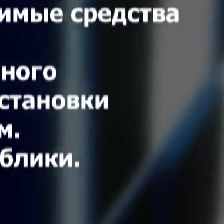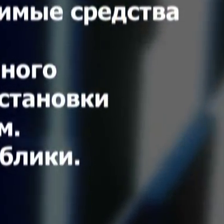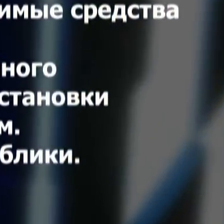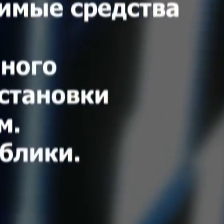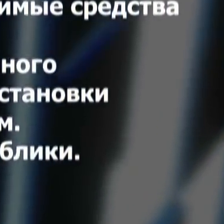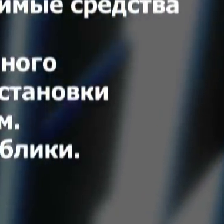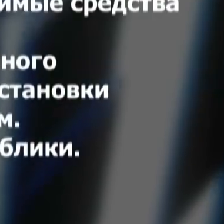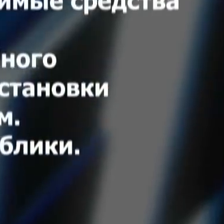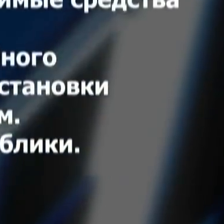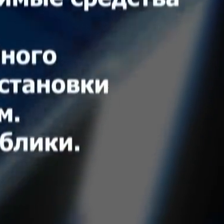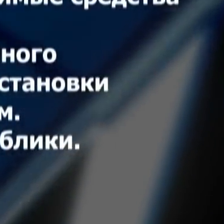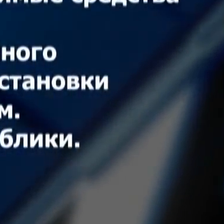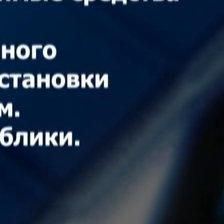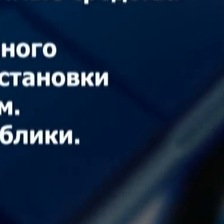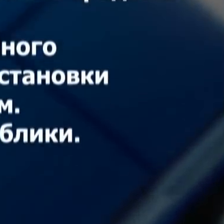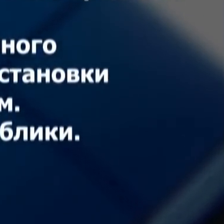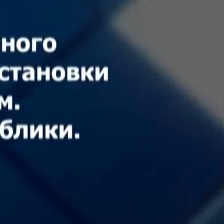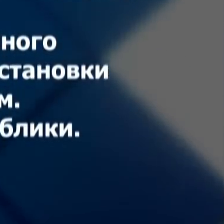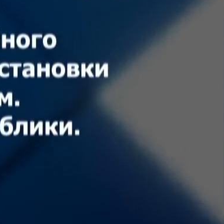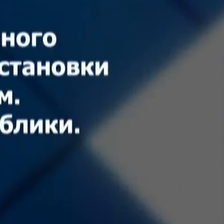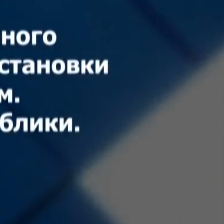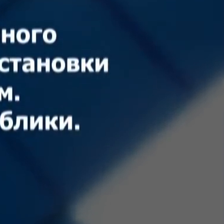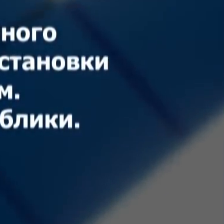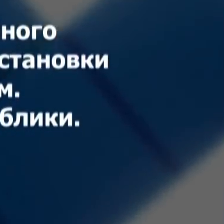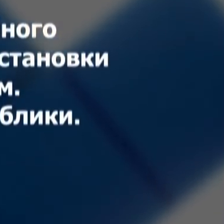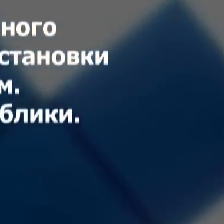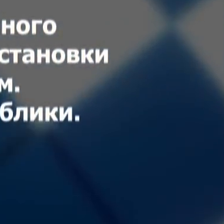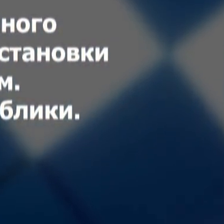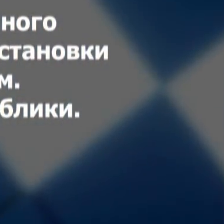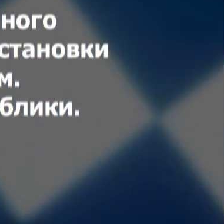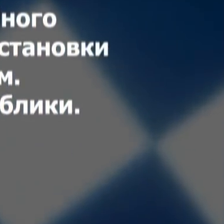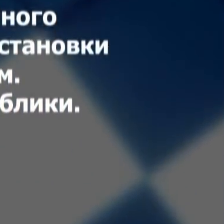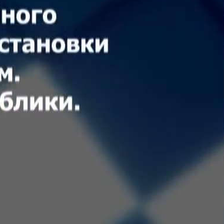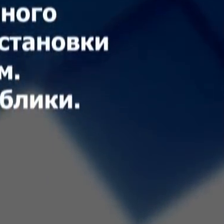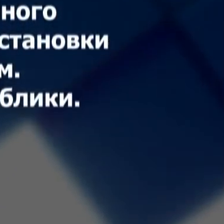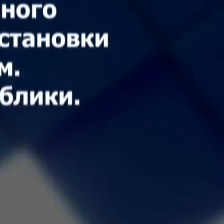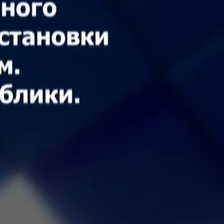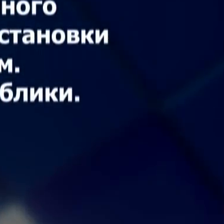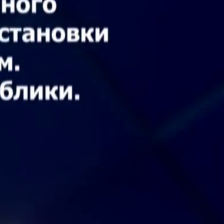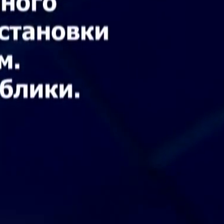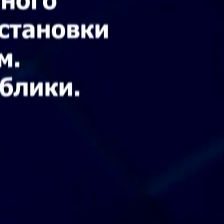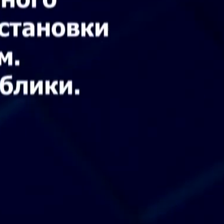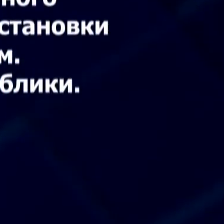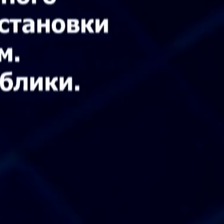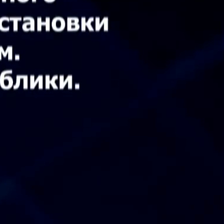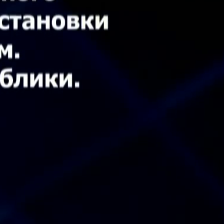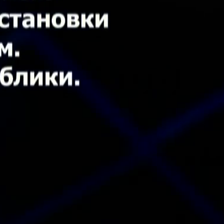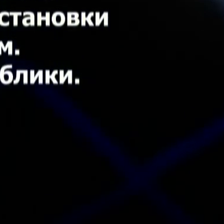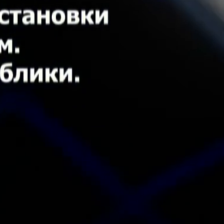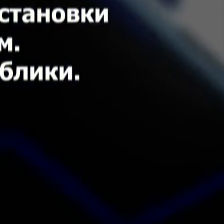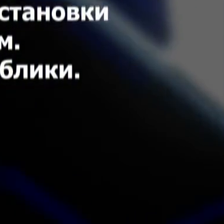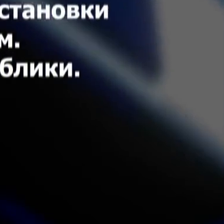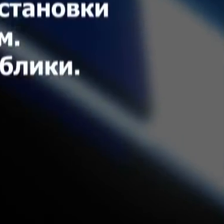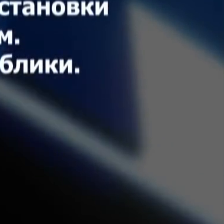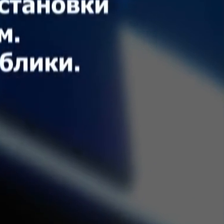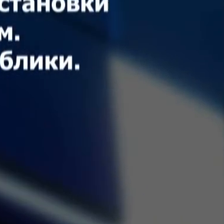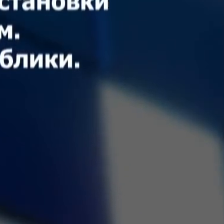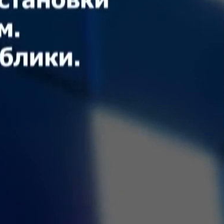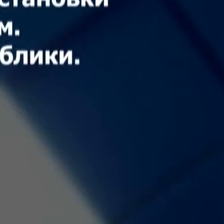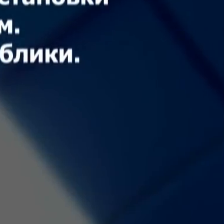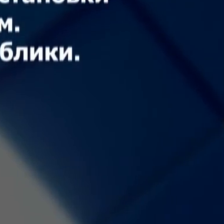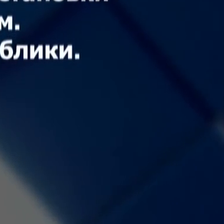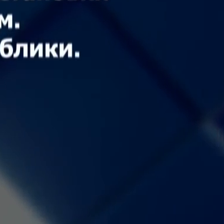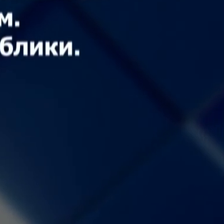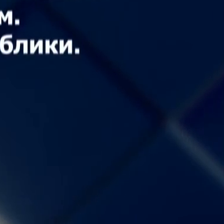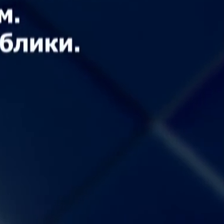Обеспечить надзор за соблюдением законности при реализации мер временных ограничений, установленных настоящим указом. Предоставлять право изменять установленную